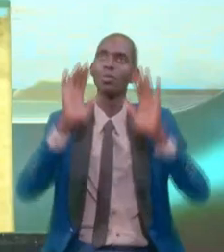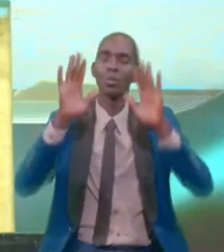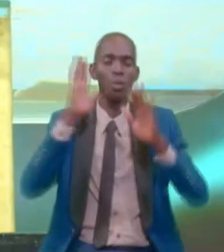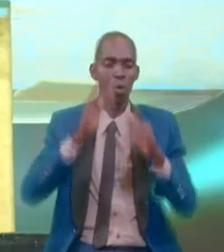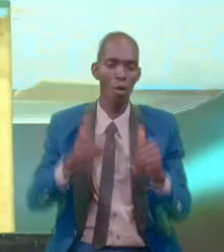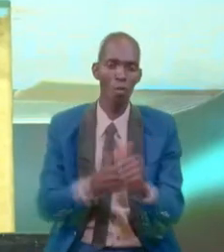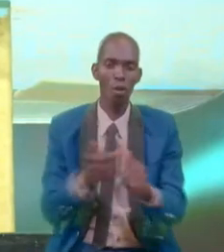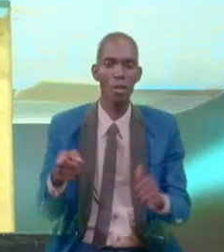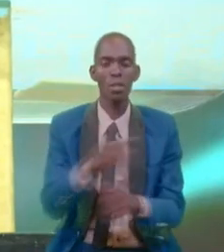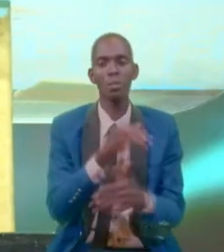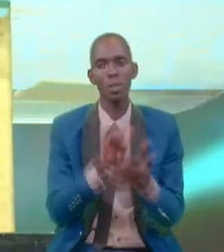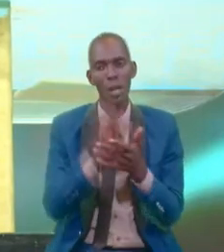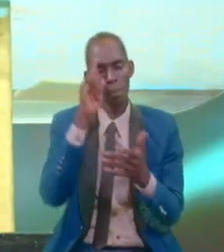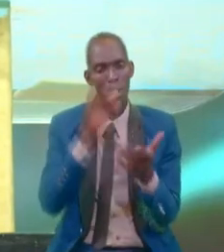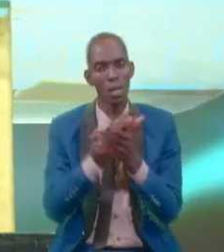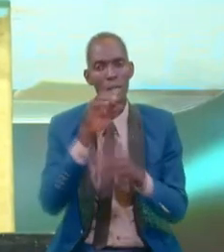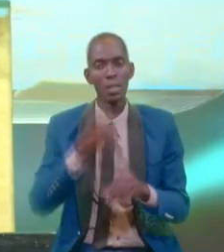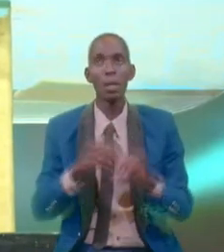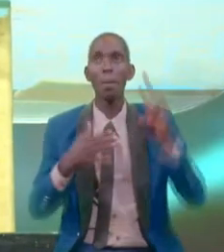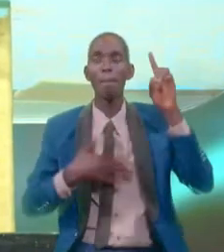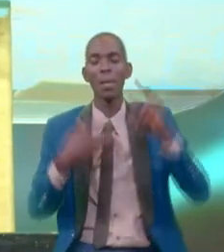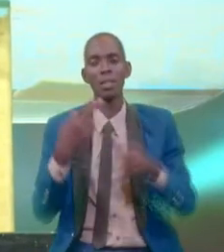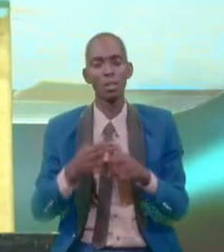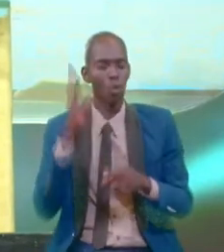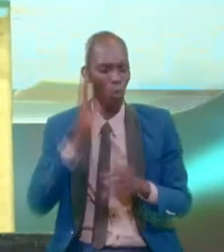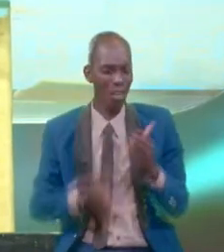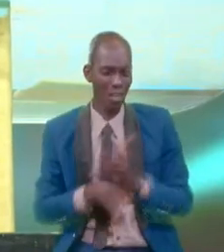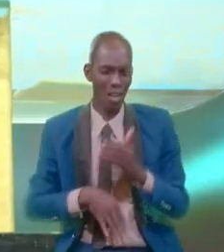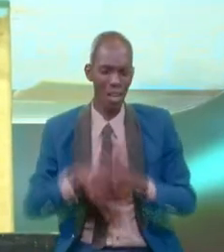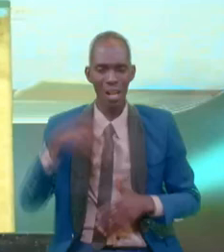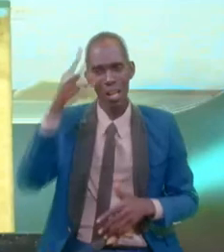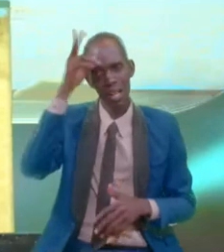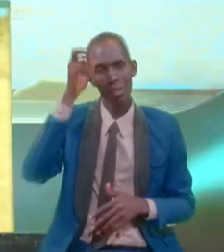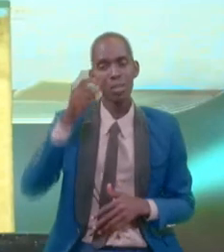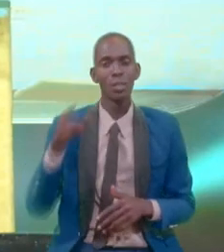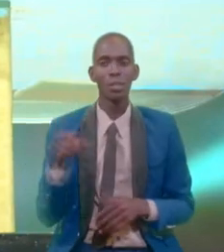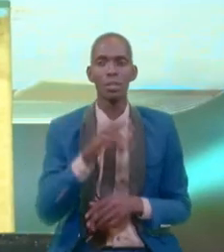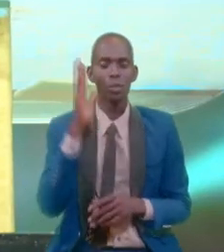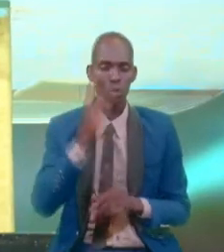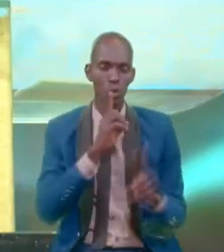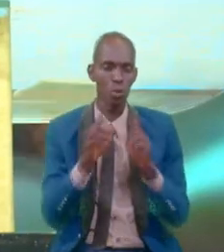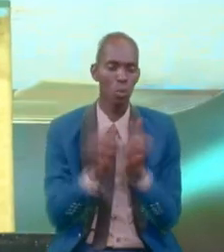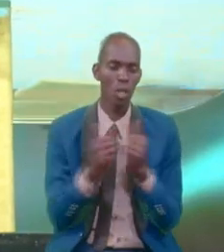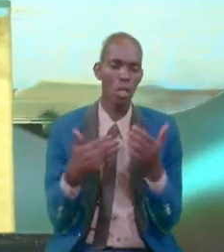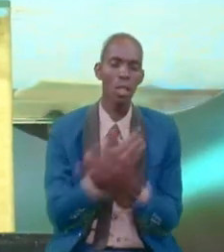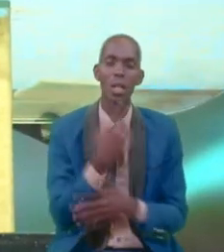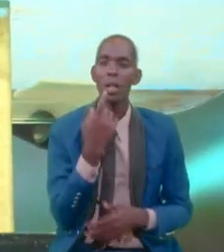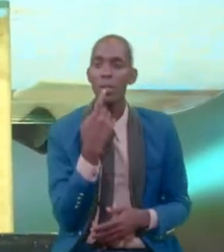miracles qui accompagneront ceux qui auront cru. En mon nom, ils chasseront les démons. Ils parleront de nouvelles